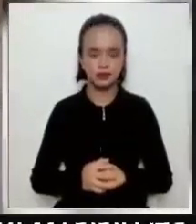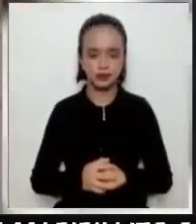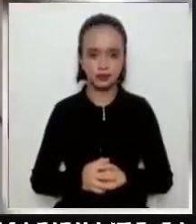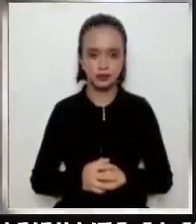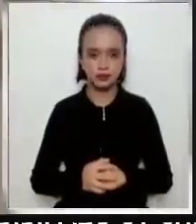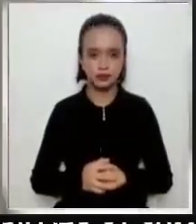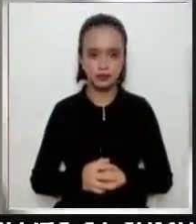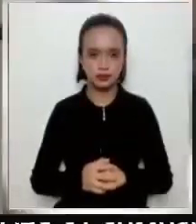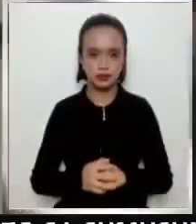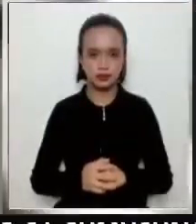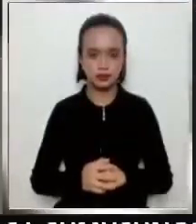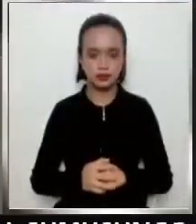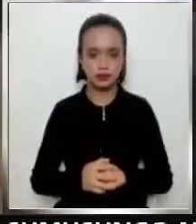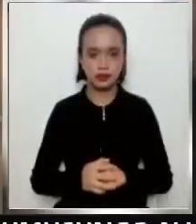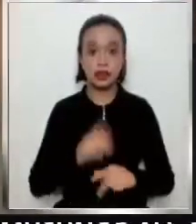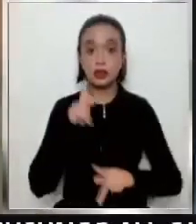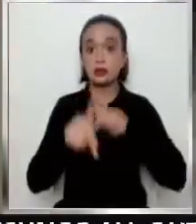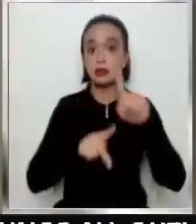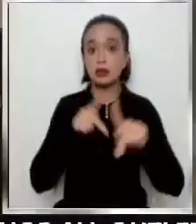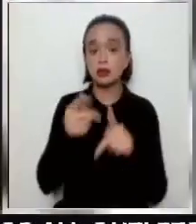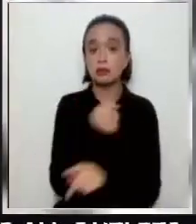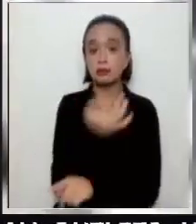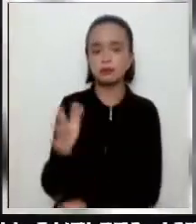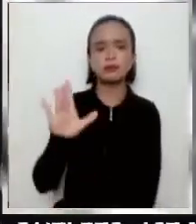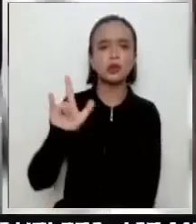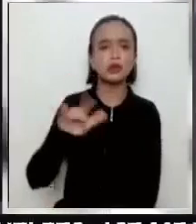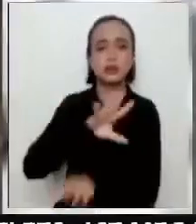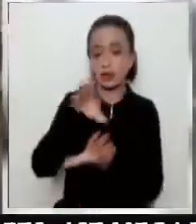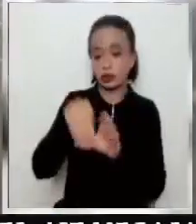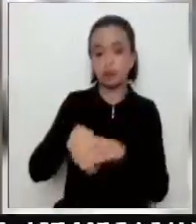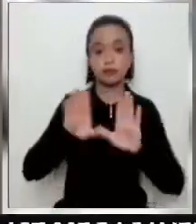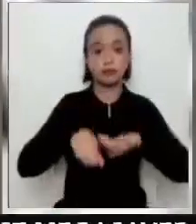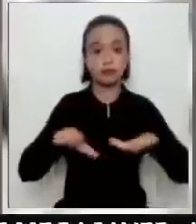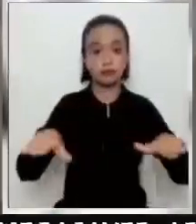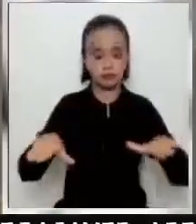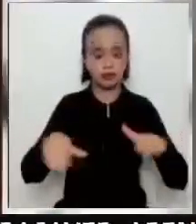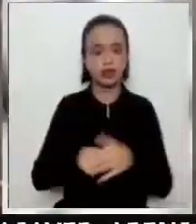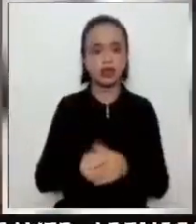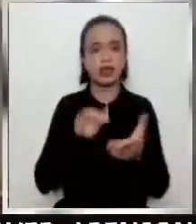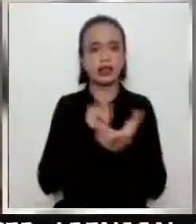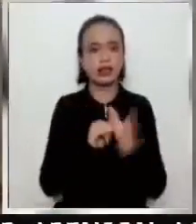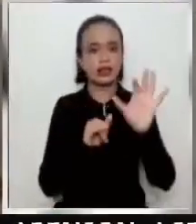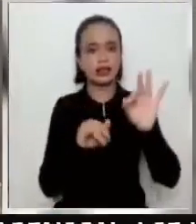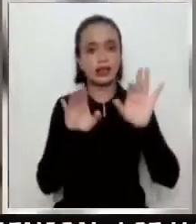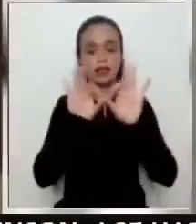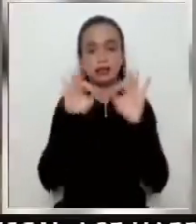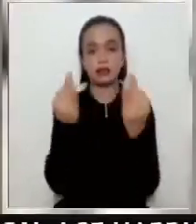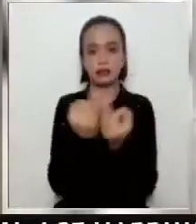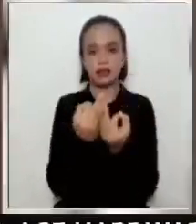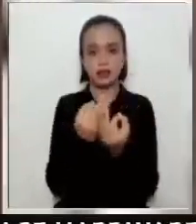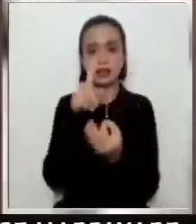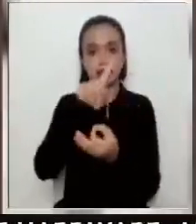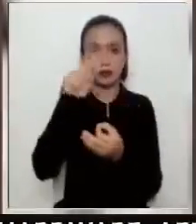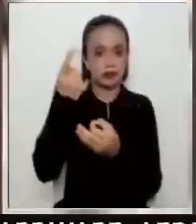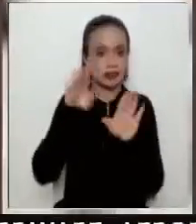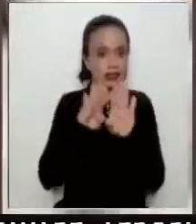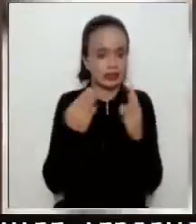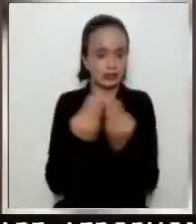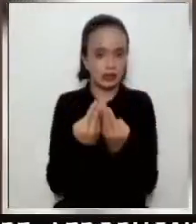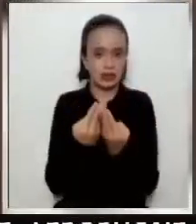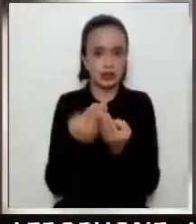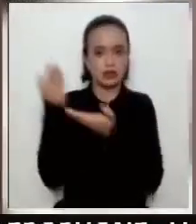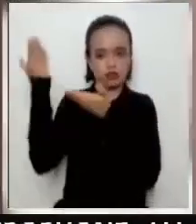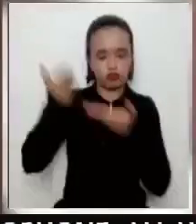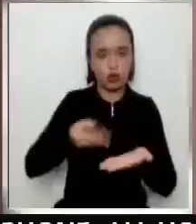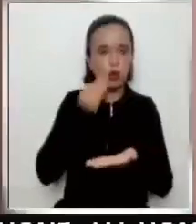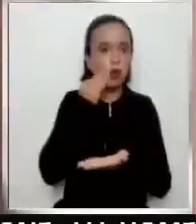25 individual kabilang na ang ilang bata mula sa 9 na pamilya, ang unang batch ng mga nirepatriate ng Pinoy mula sa bansang Turkiye. Kasama sila